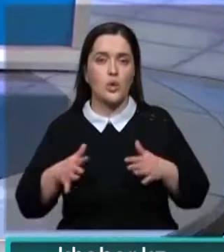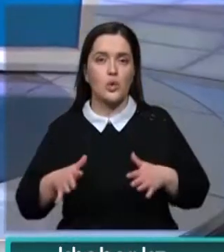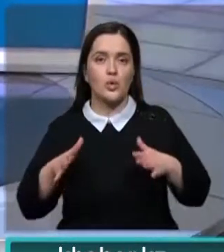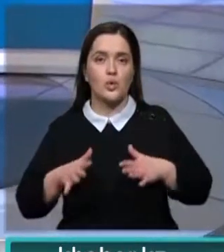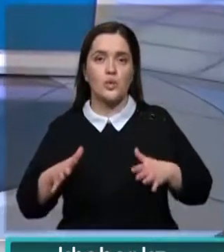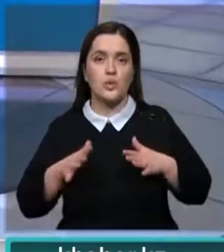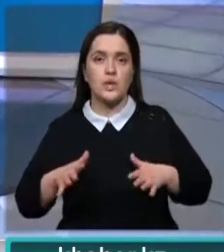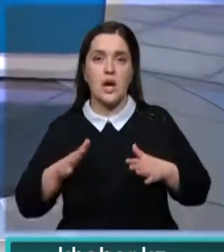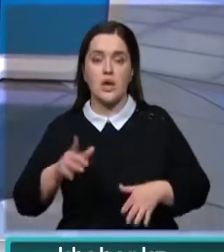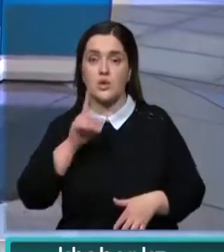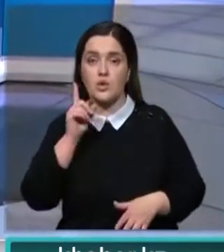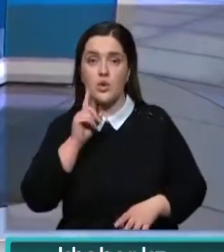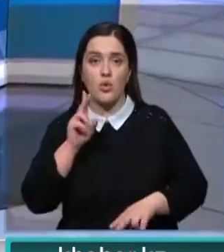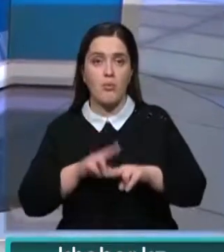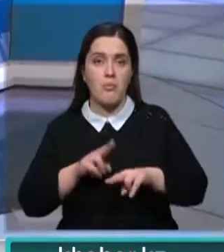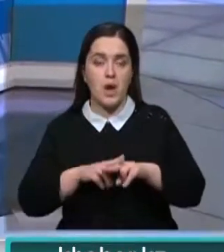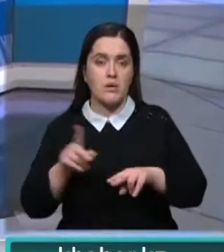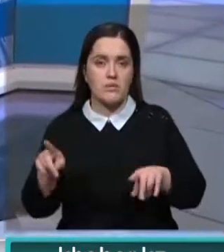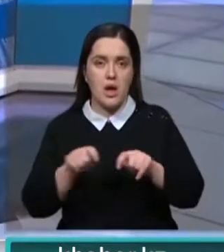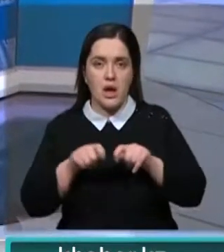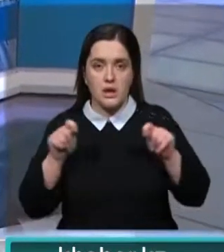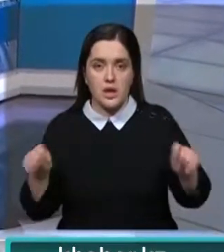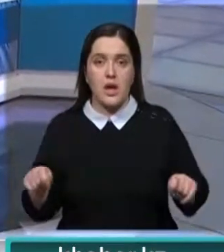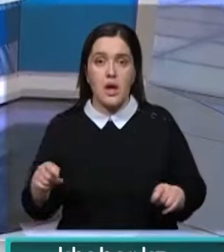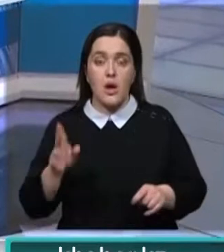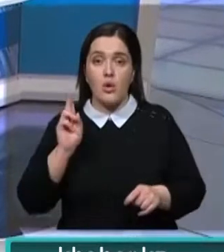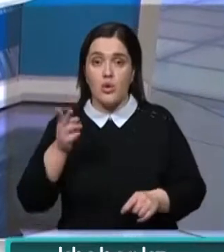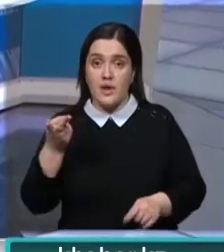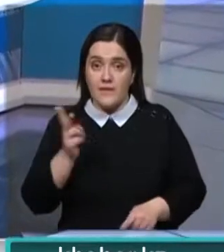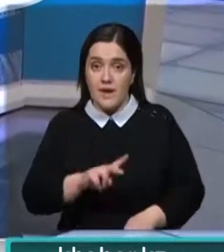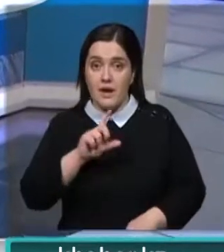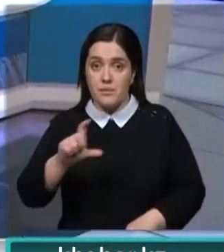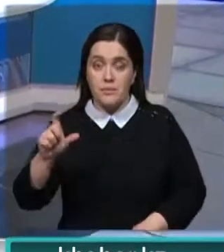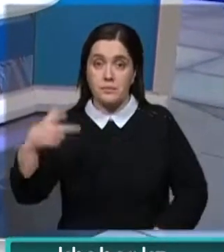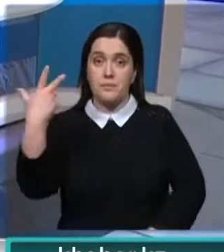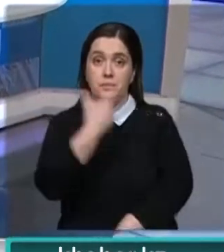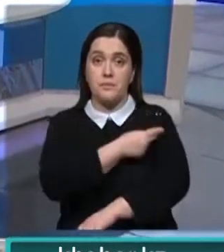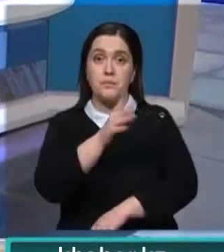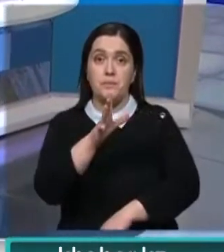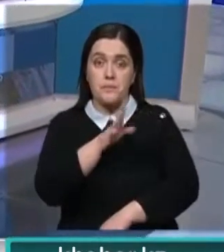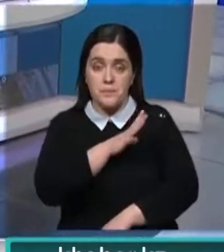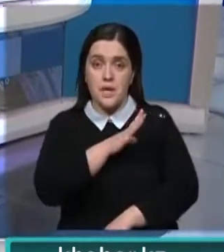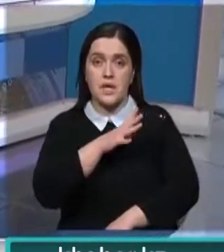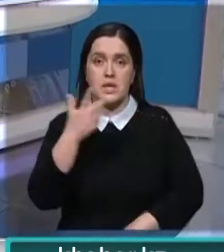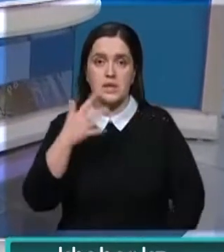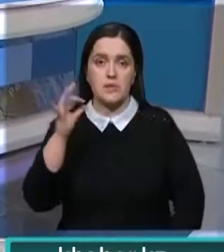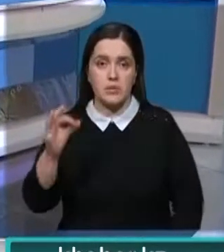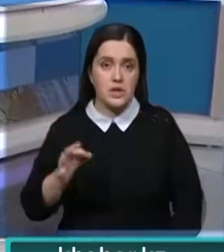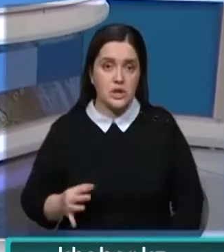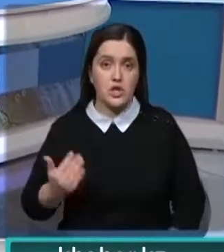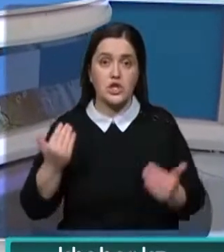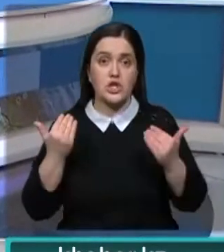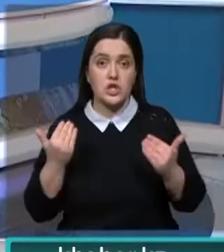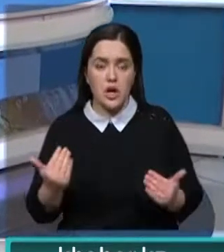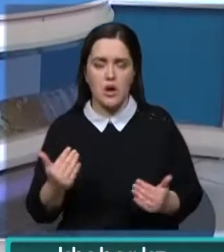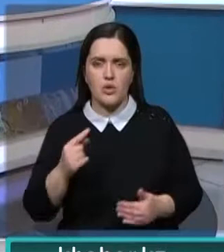Грузия, по примеру многих стран, ввела зеленые паспорта. В стране, где полностью вакцинировано чуть больше 30% населения,